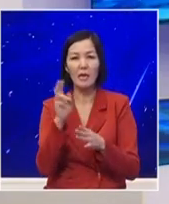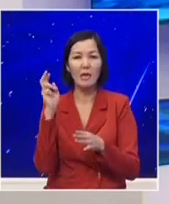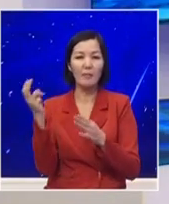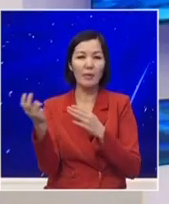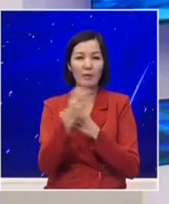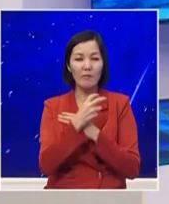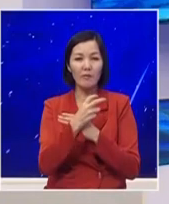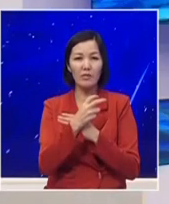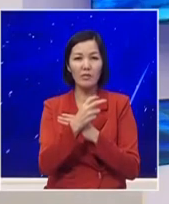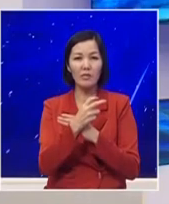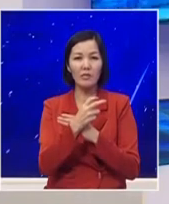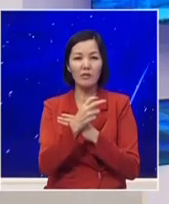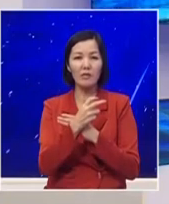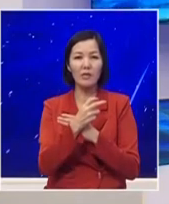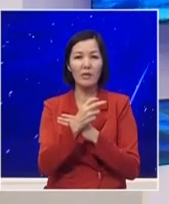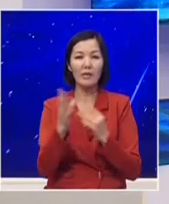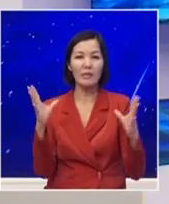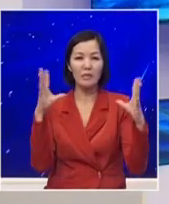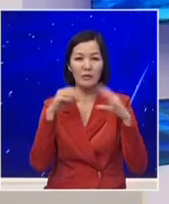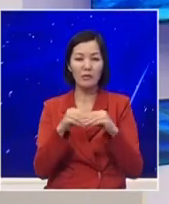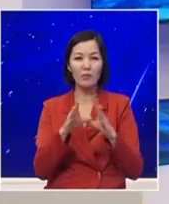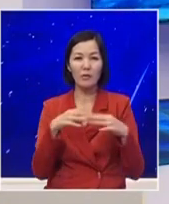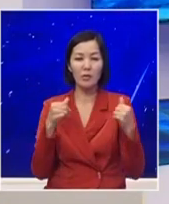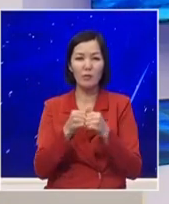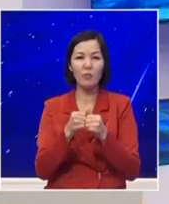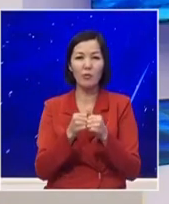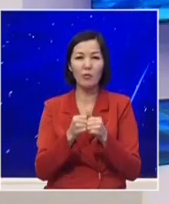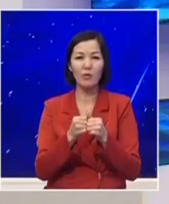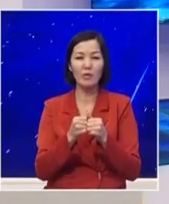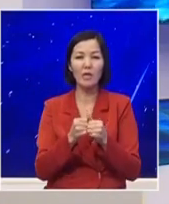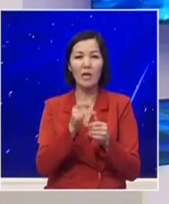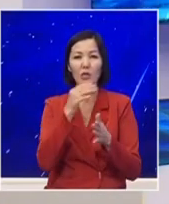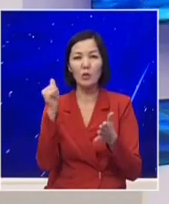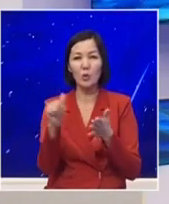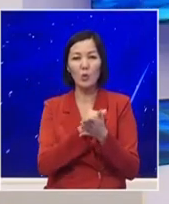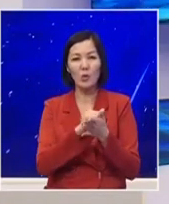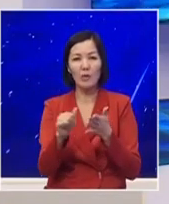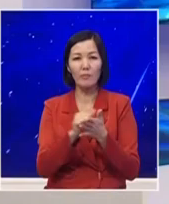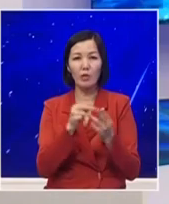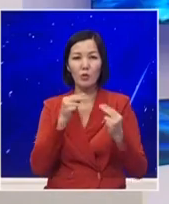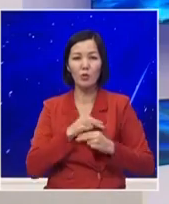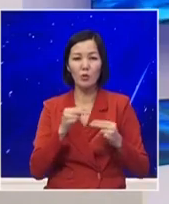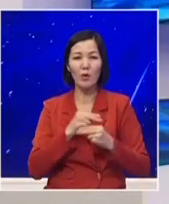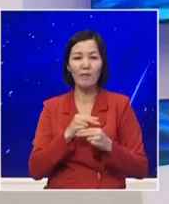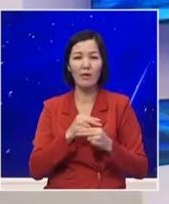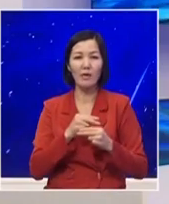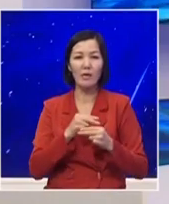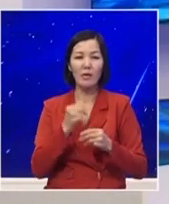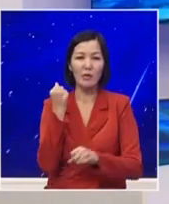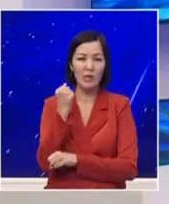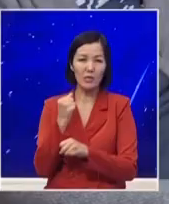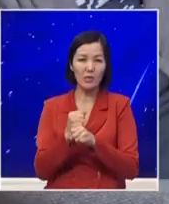прибывших для воссоединения с семьей, граждан с истекшим сроком действия документов, а также трудовых мигрантов.